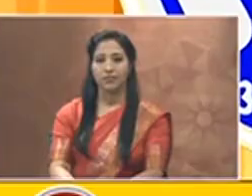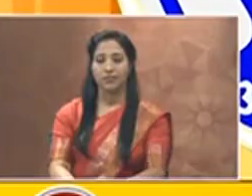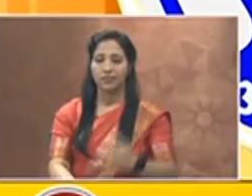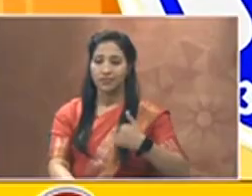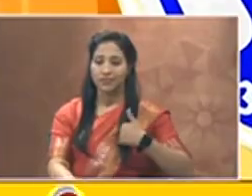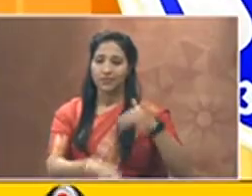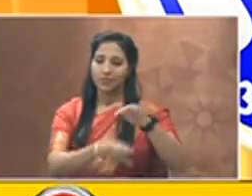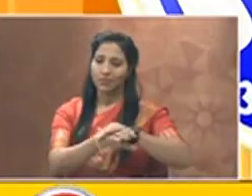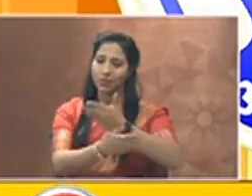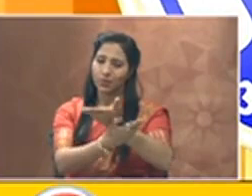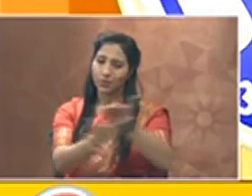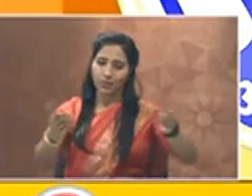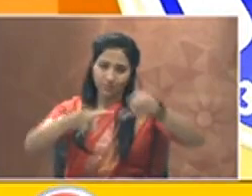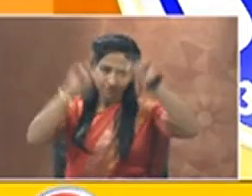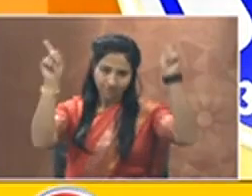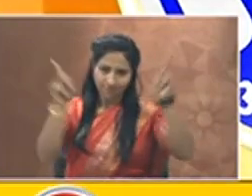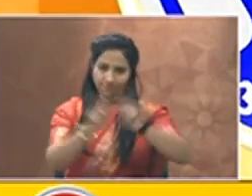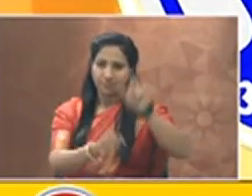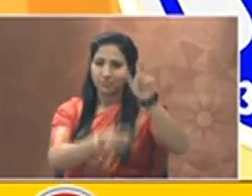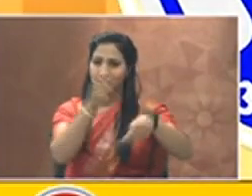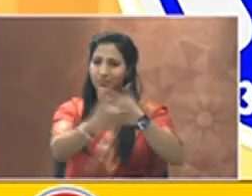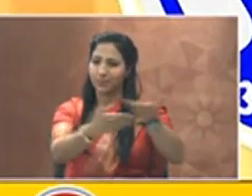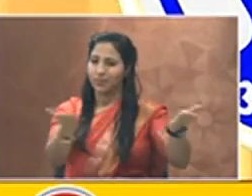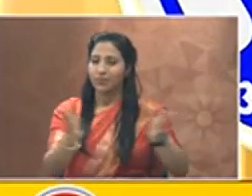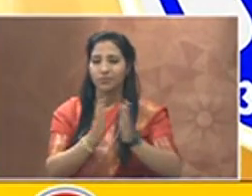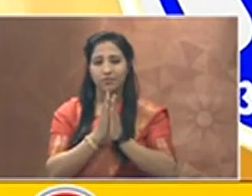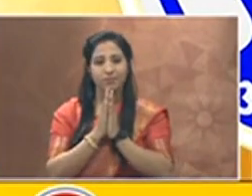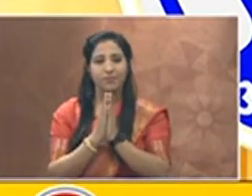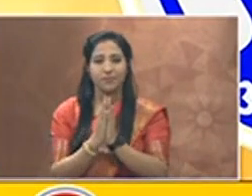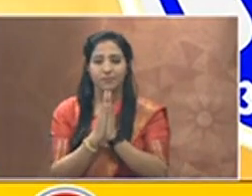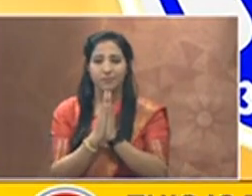मेरे प्यारे देशवासियों, नमस्कार।